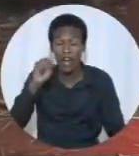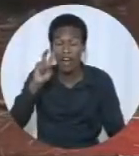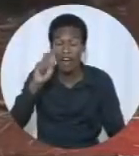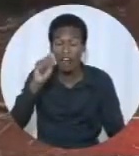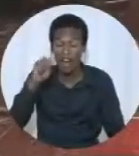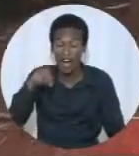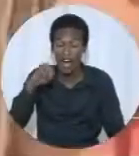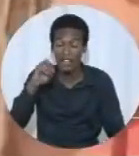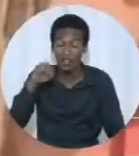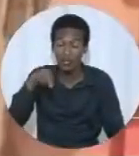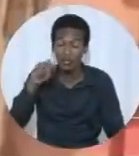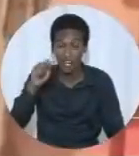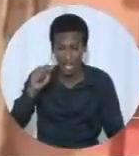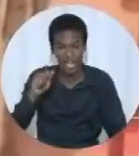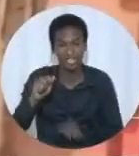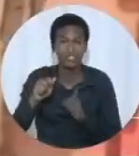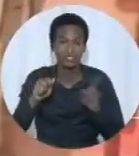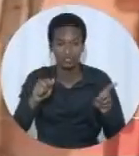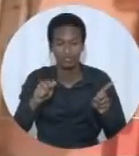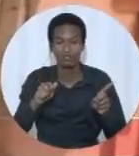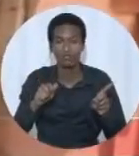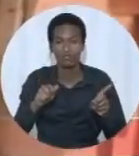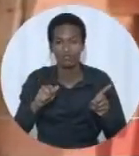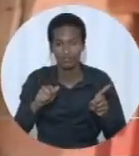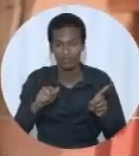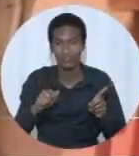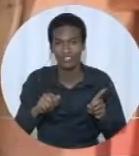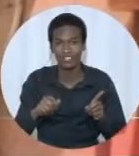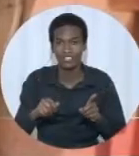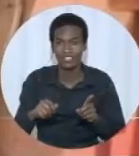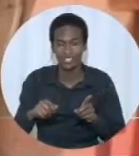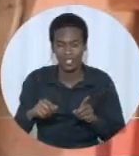Antanamitarana ary Ramena. Hifarana tsoela moa ny